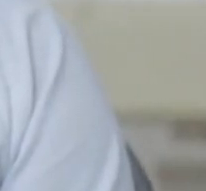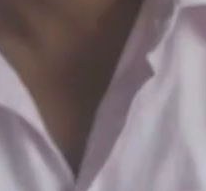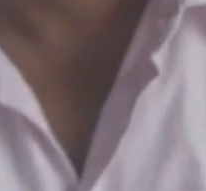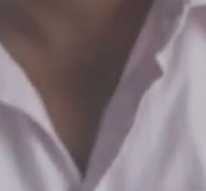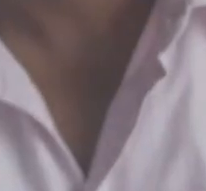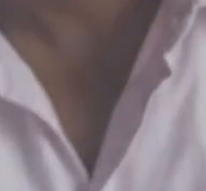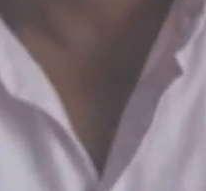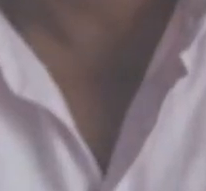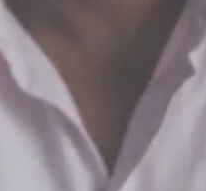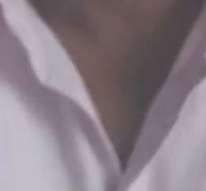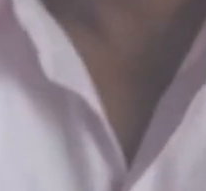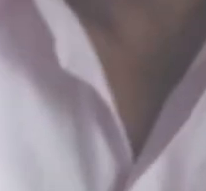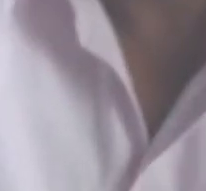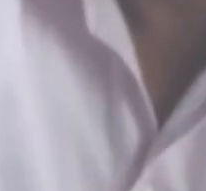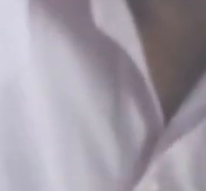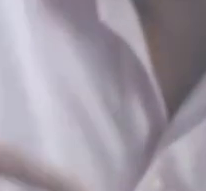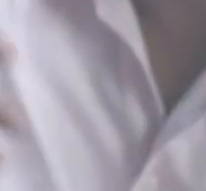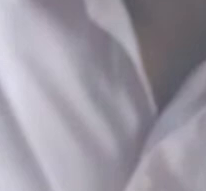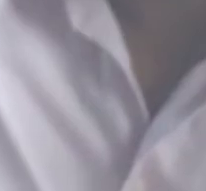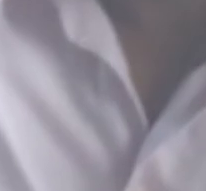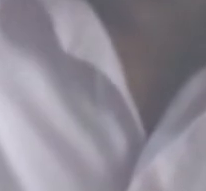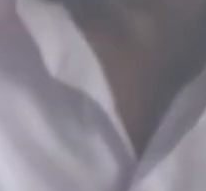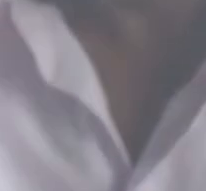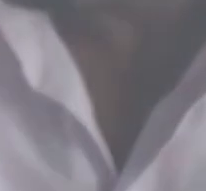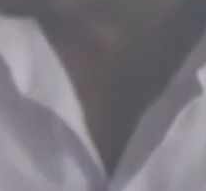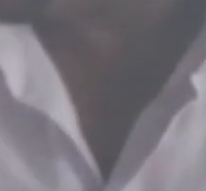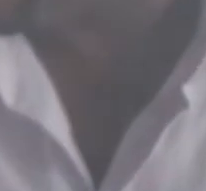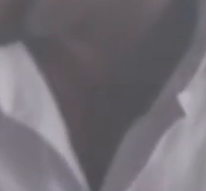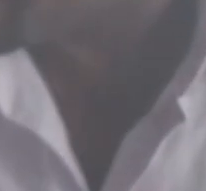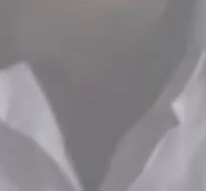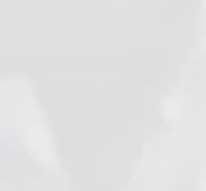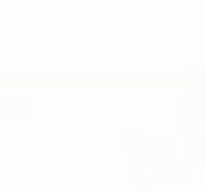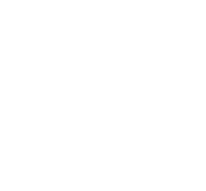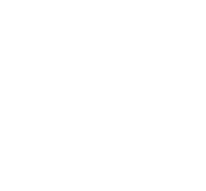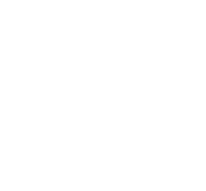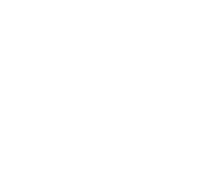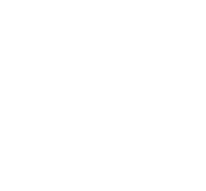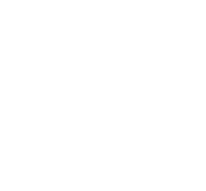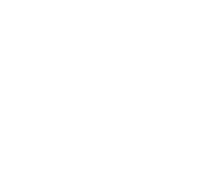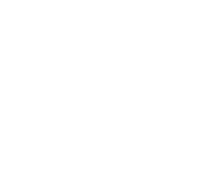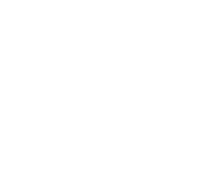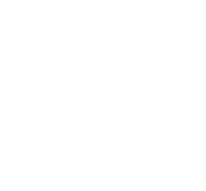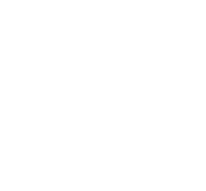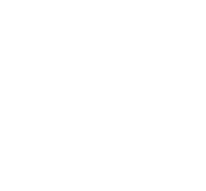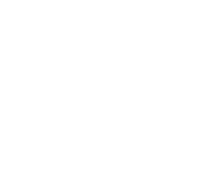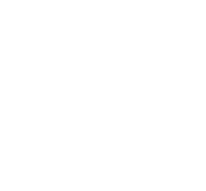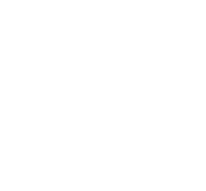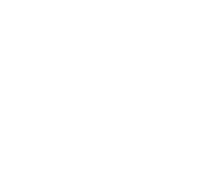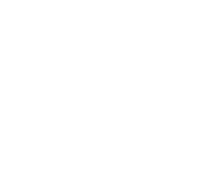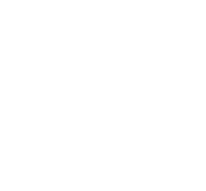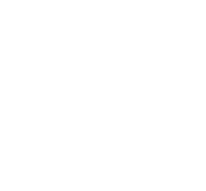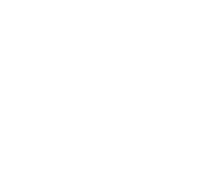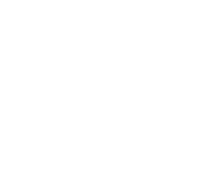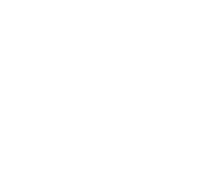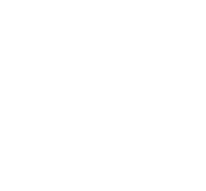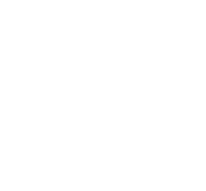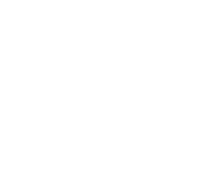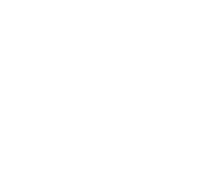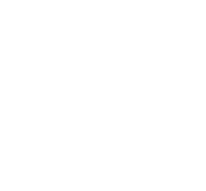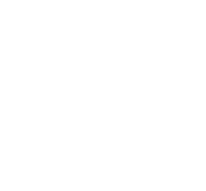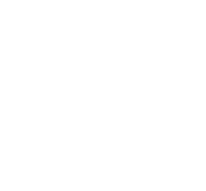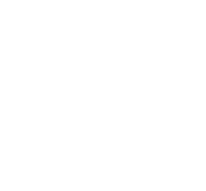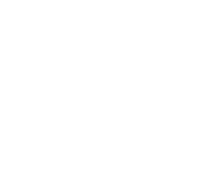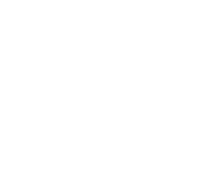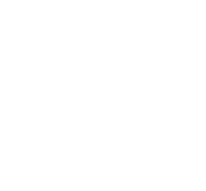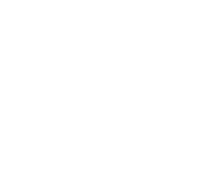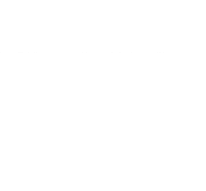athari zitokanazo na malaria kwa mtoto aliye tumboni. Zero malaria inaanza na mimi. Nachukua hatua kuitokomeza. Tangazo hili